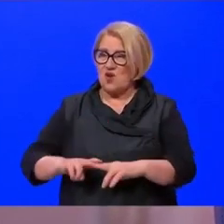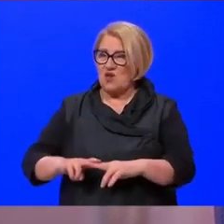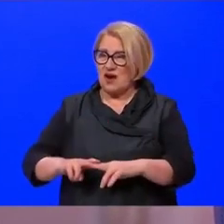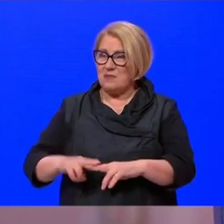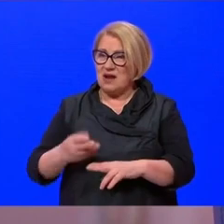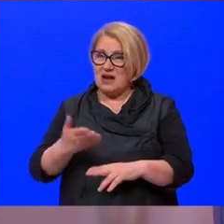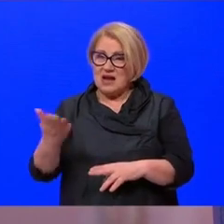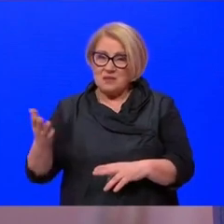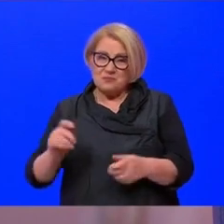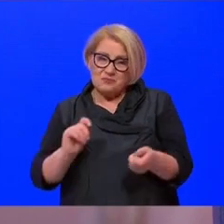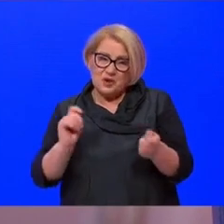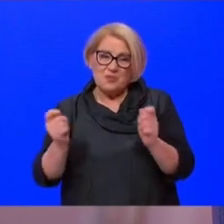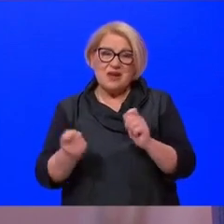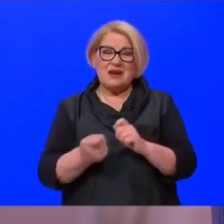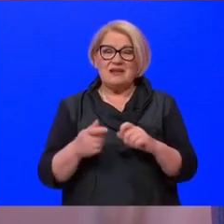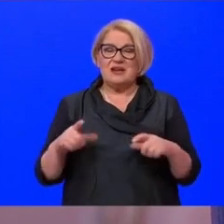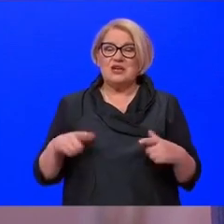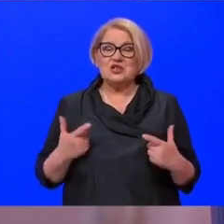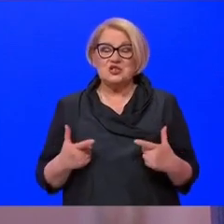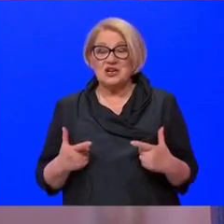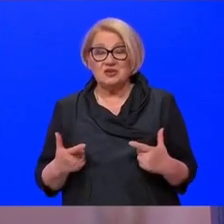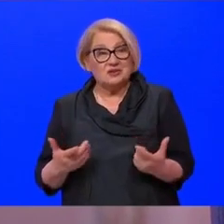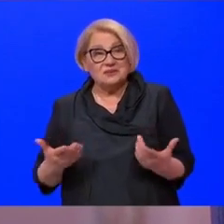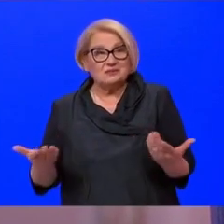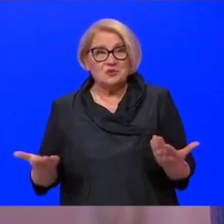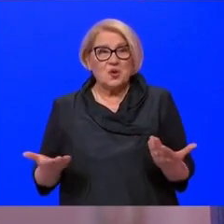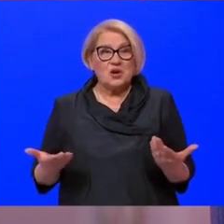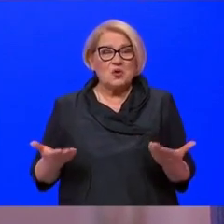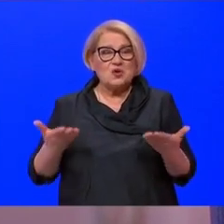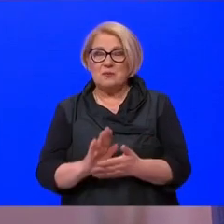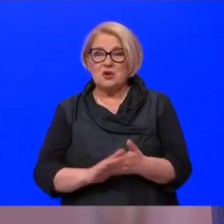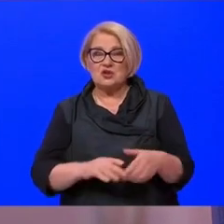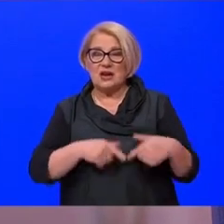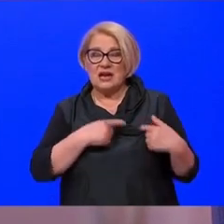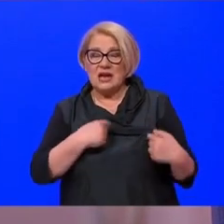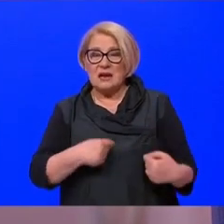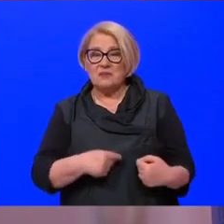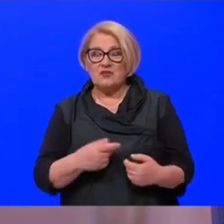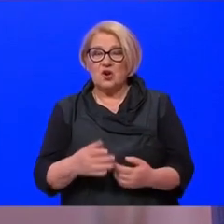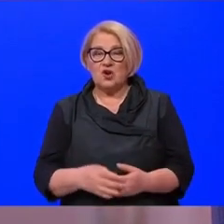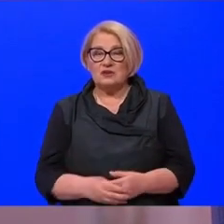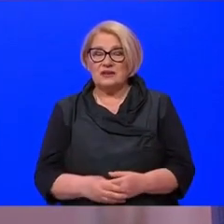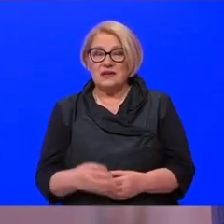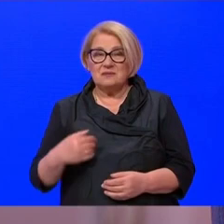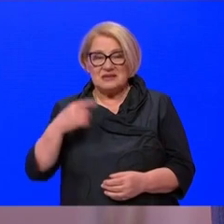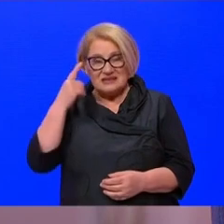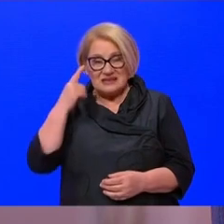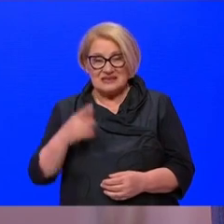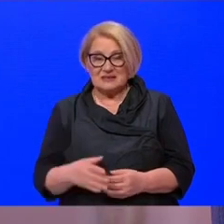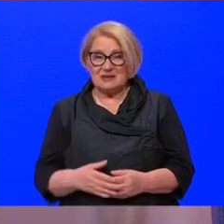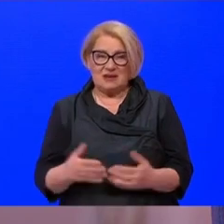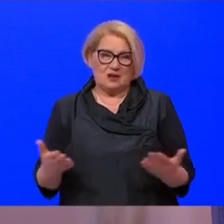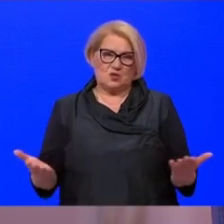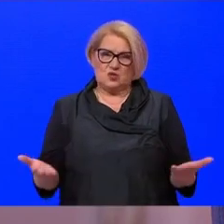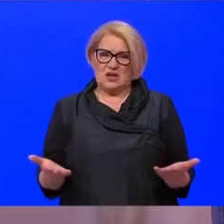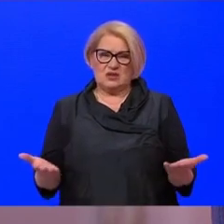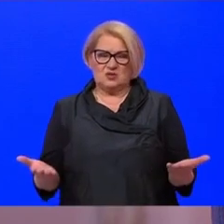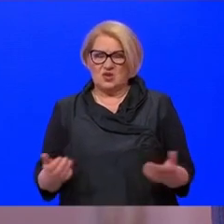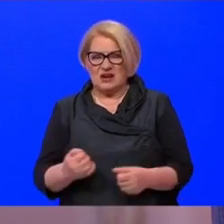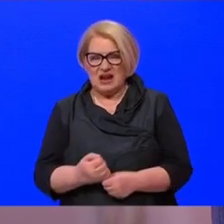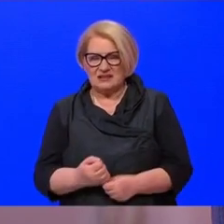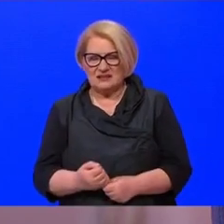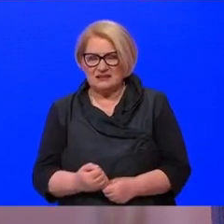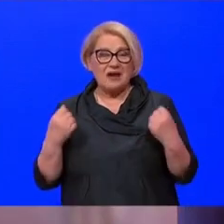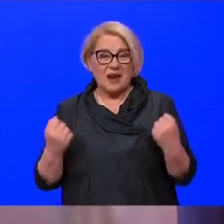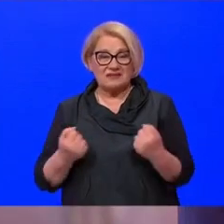promijenili život ili možda nekakve prioritete u životu? Koliko su vam... Koliko... Tekvando, prosto mislila na kako ću ja to, mislim,